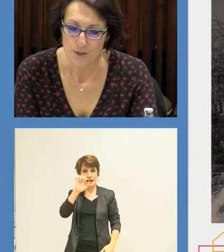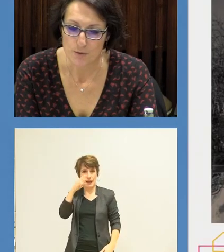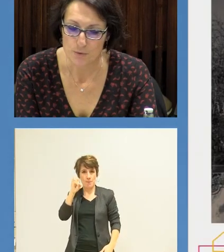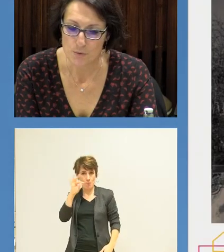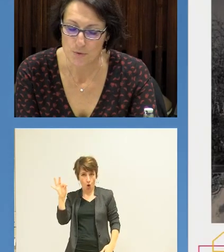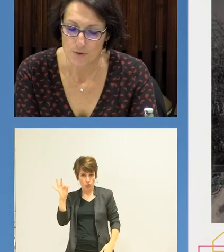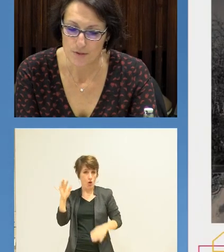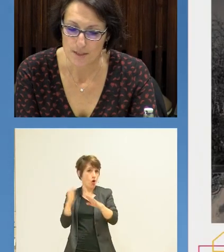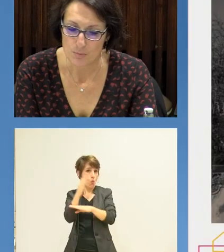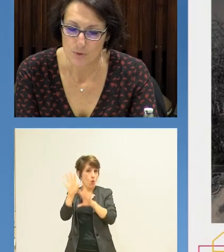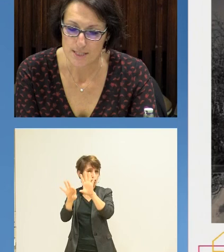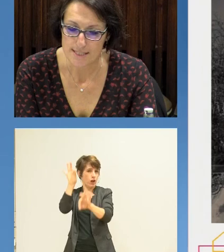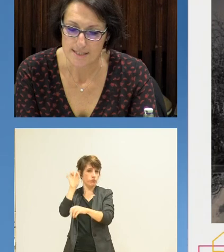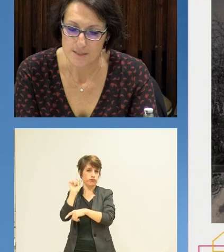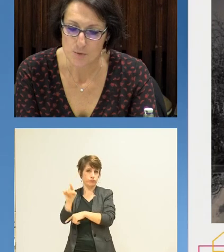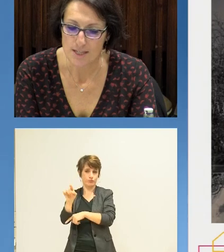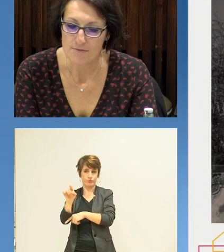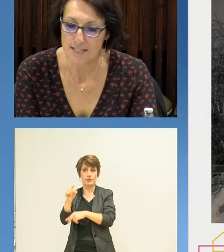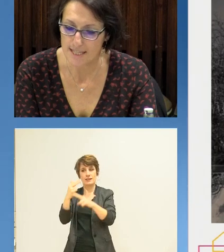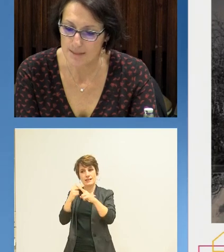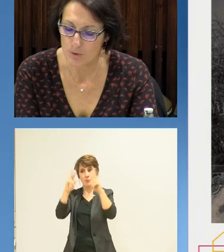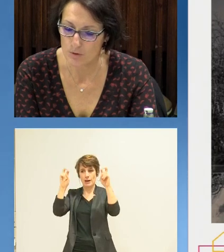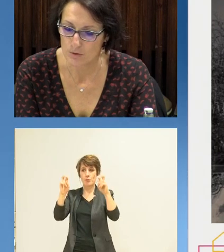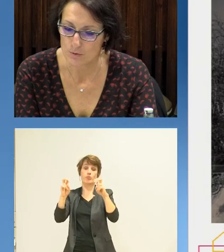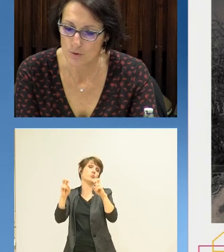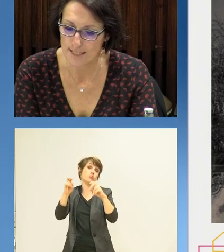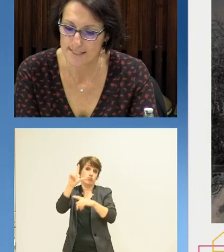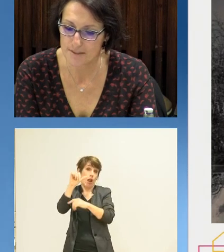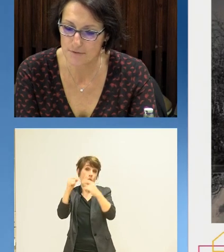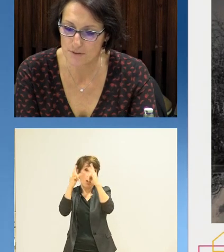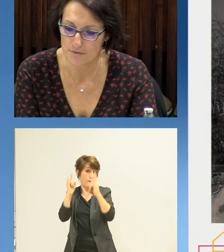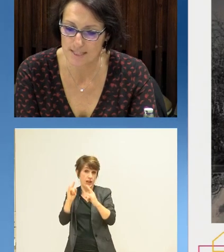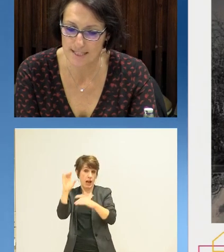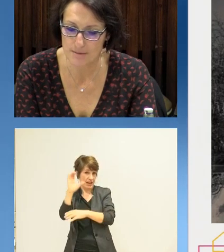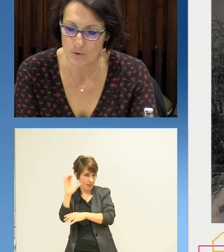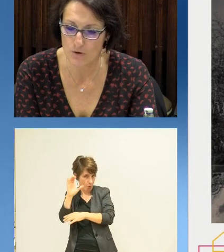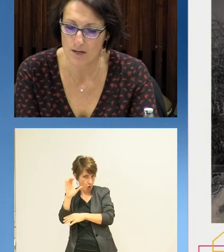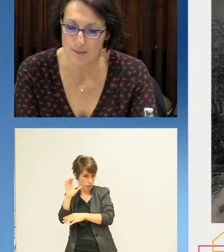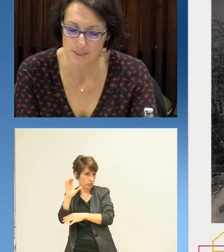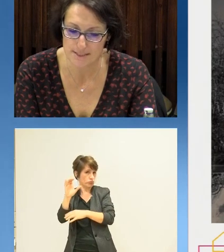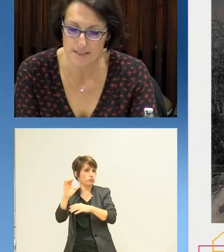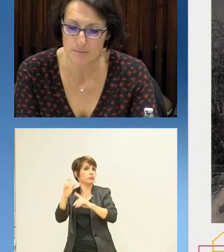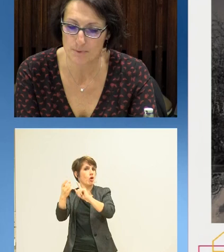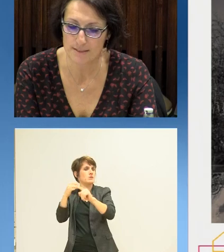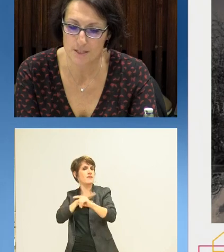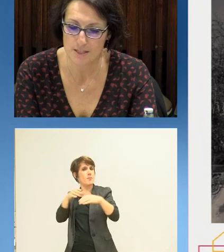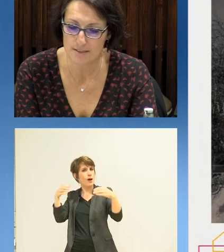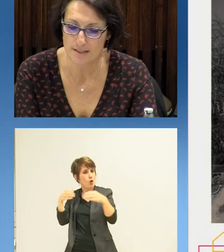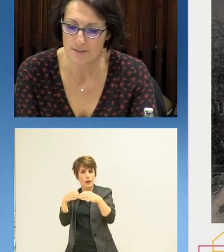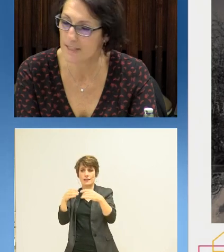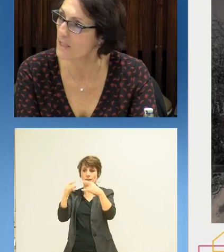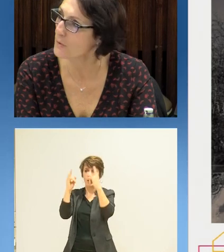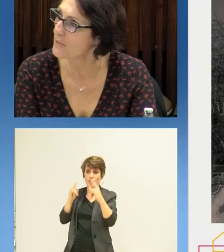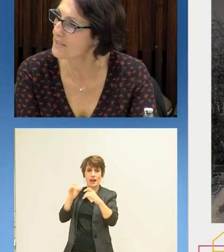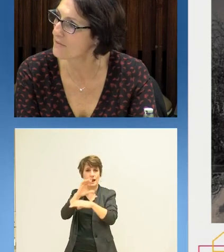le projet retenu est le projet qui s'intitule la villa clément du collectif villa clément habité partage et travail